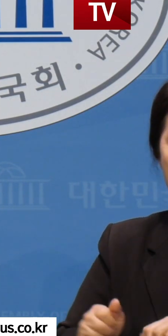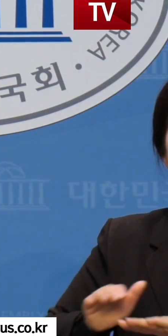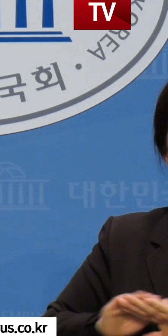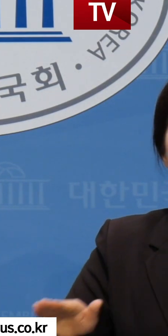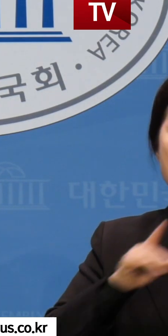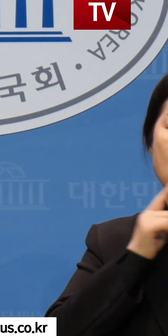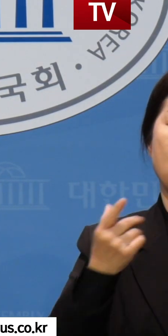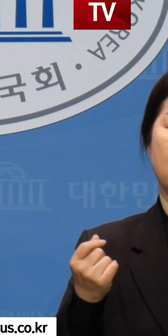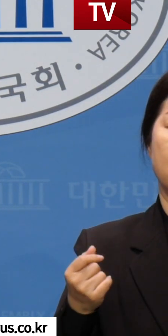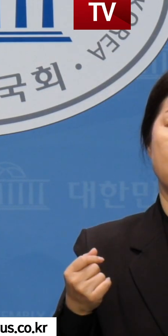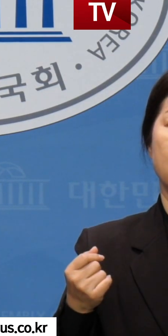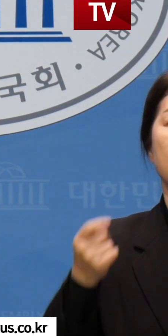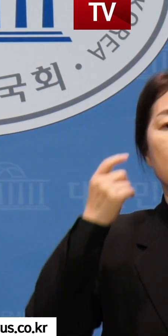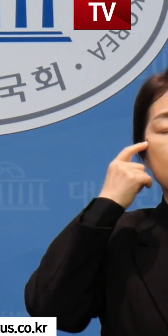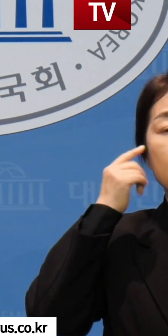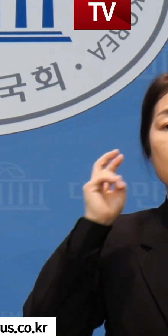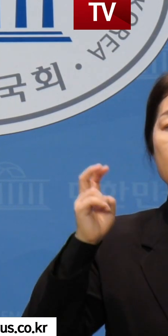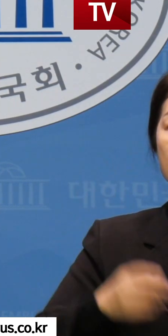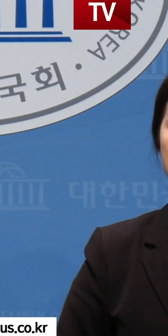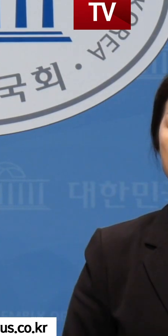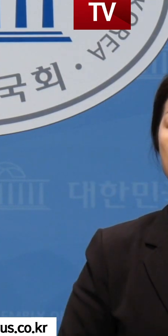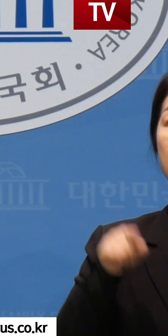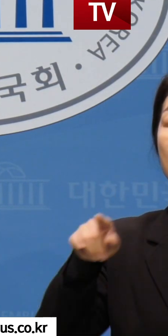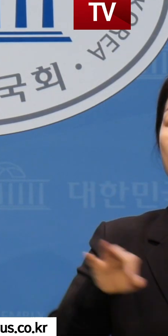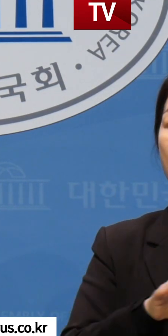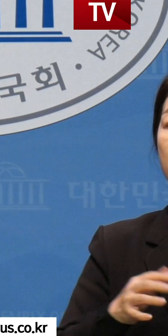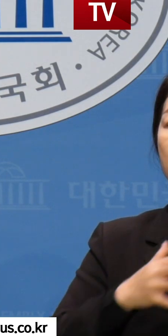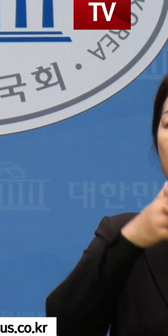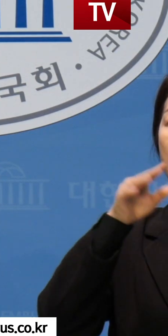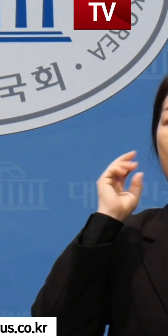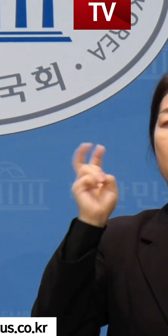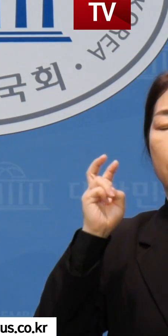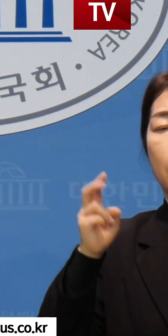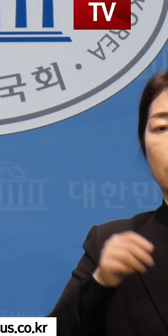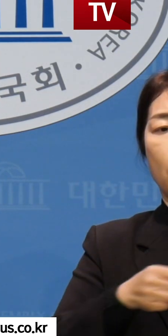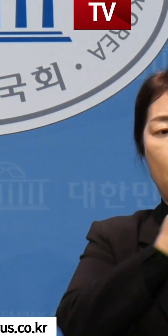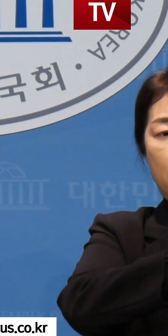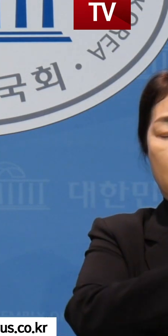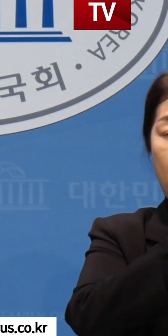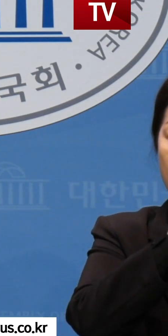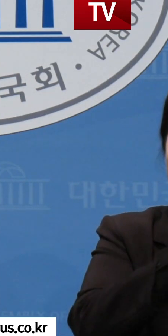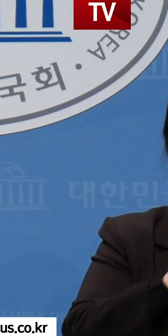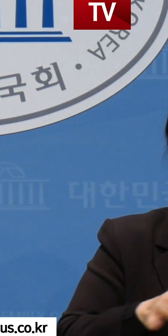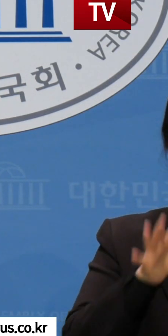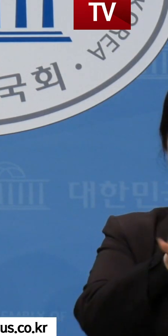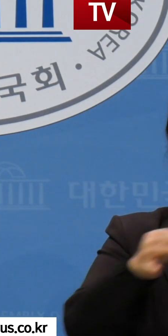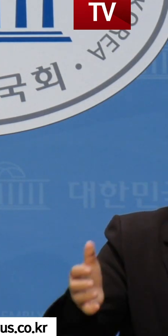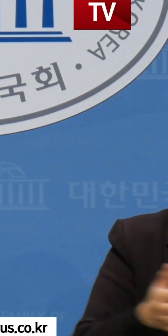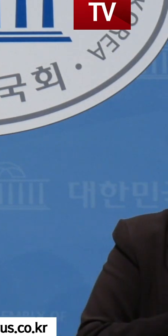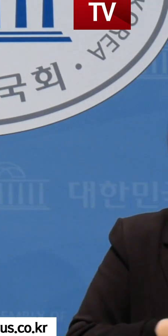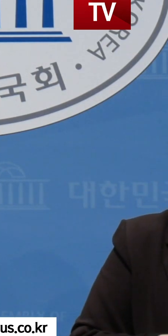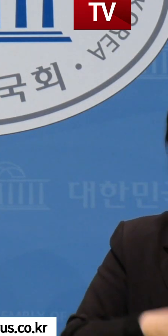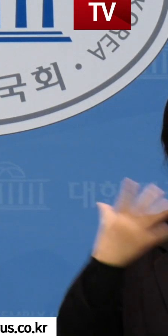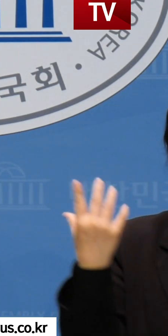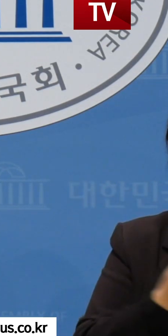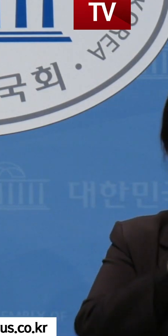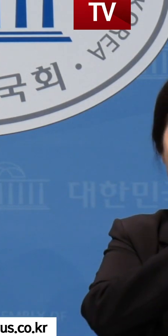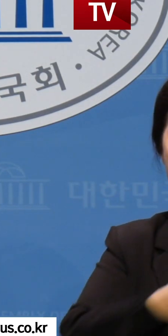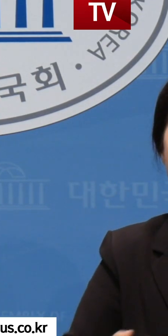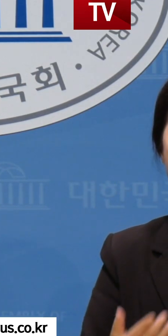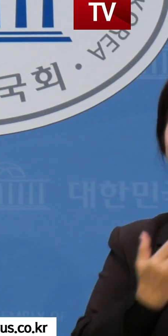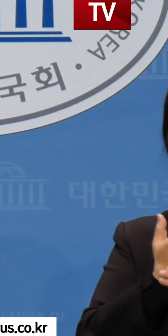가능성이 높아 보입니다. 이 경우 시행사, 건설사는 물론 금융권까지